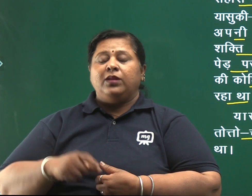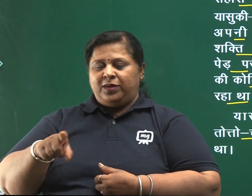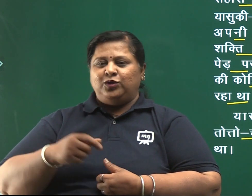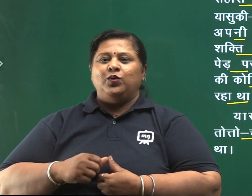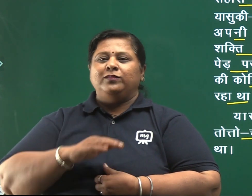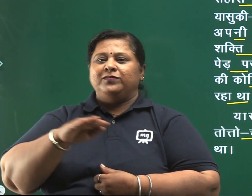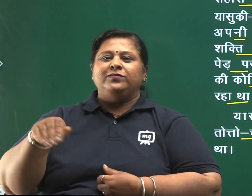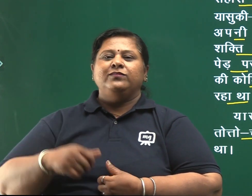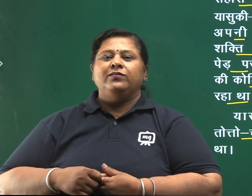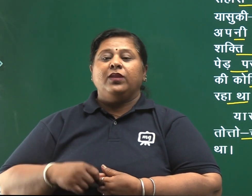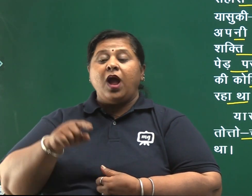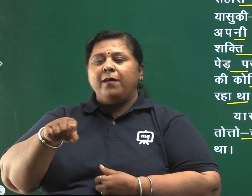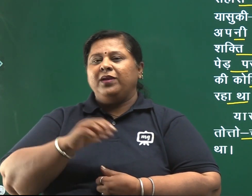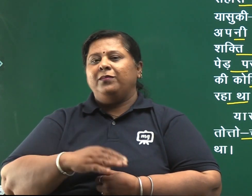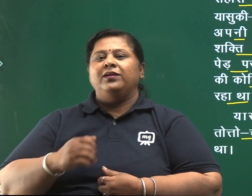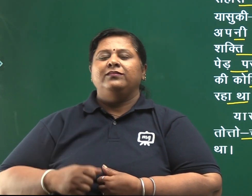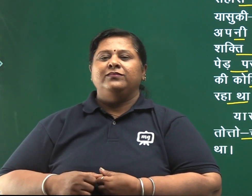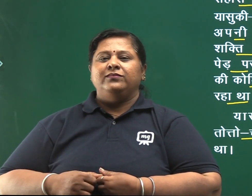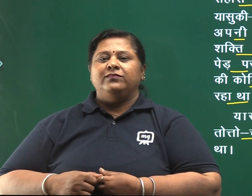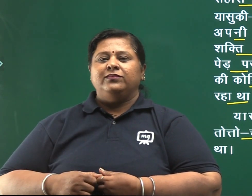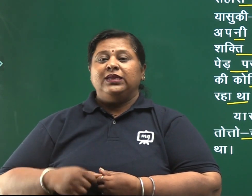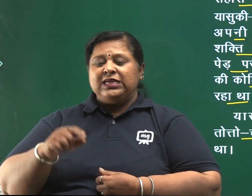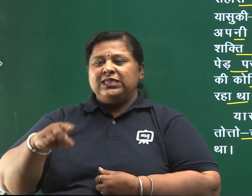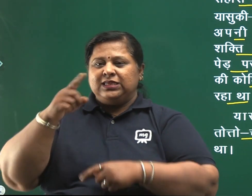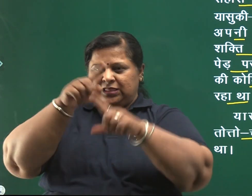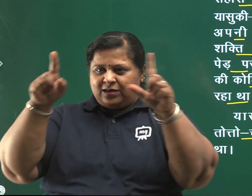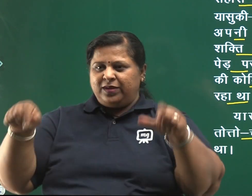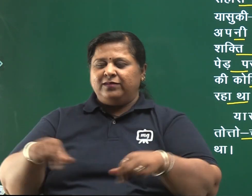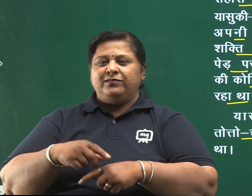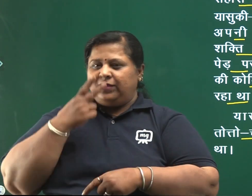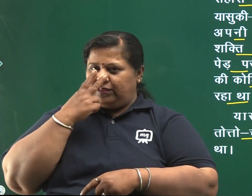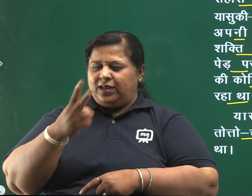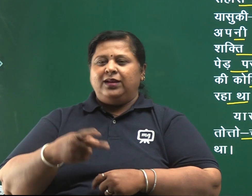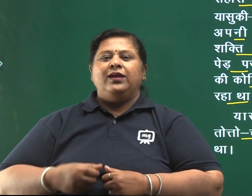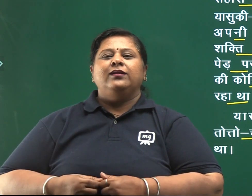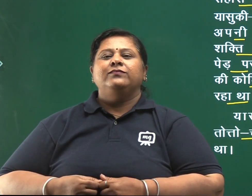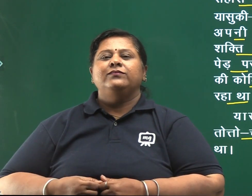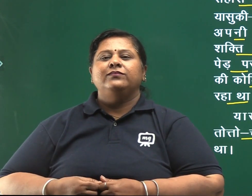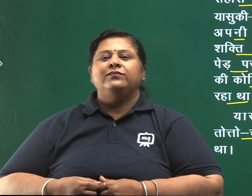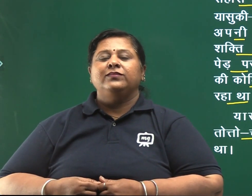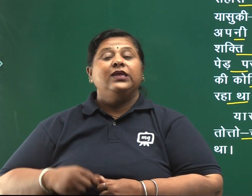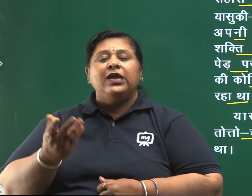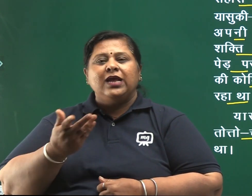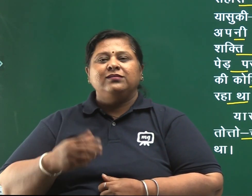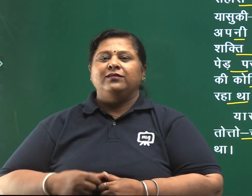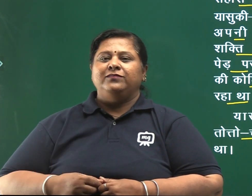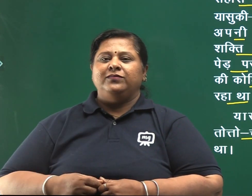बच्चों, आप यहाँ पर इस चित्र में देख पा रहे हैं कि